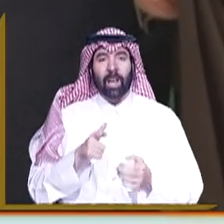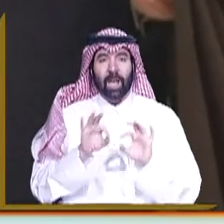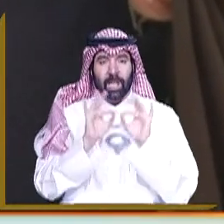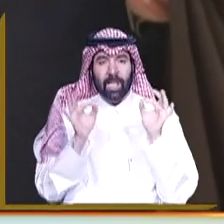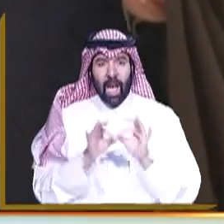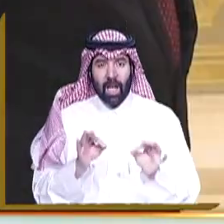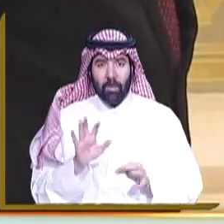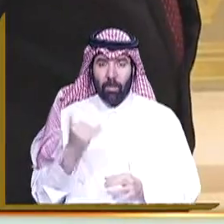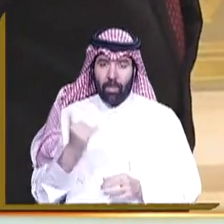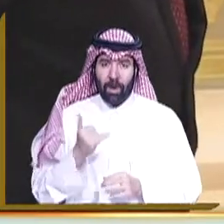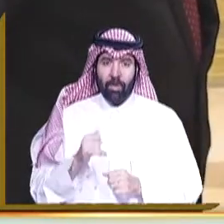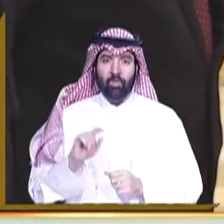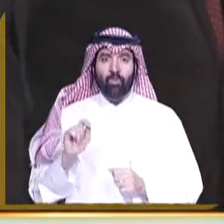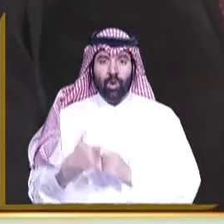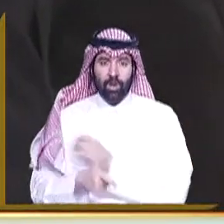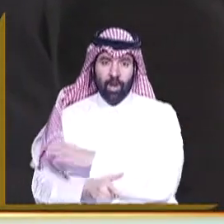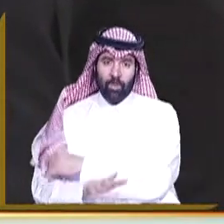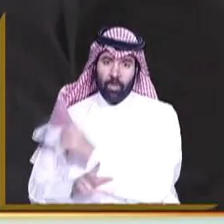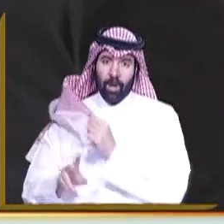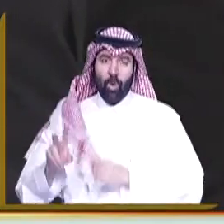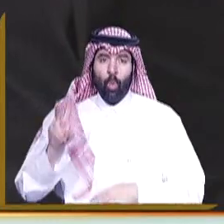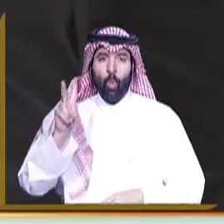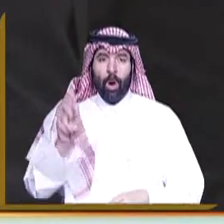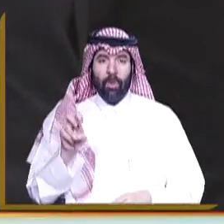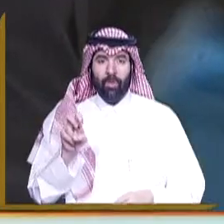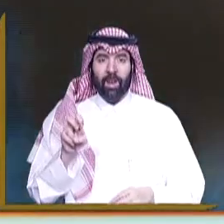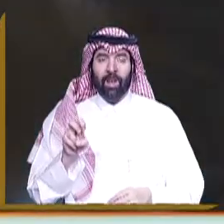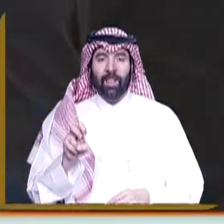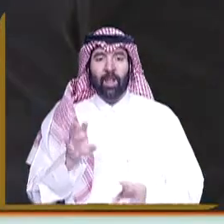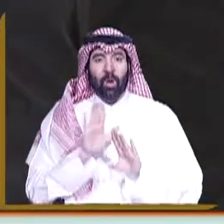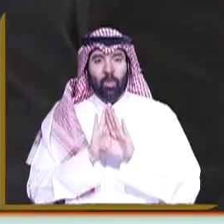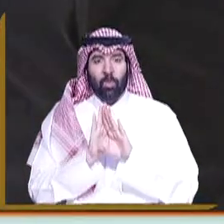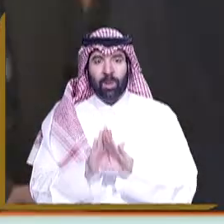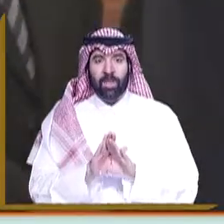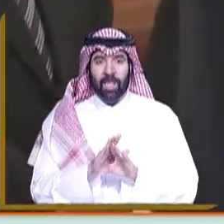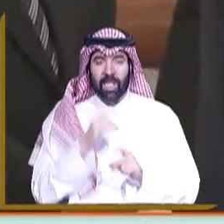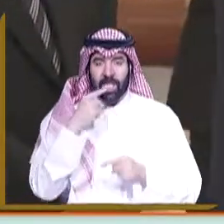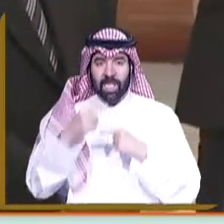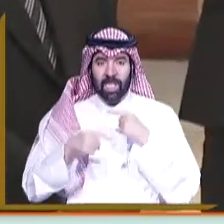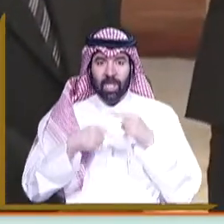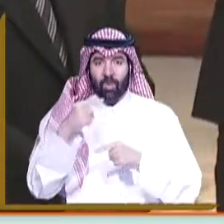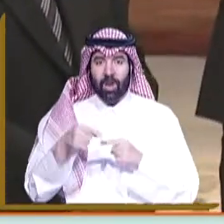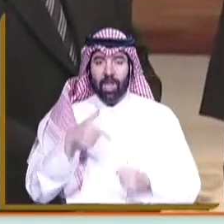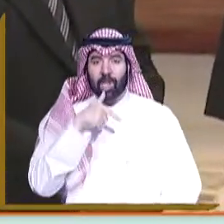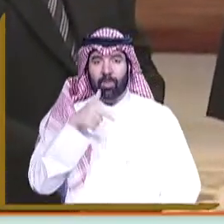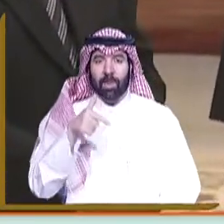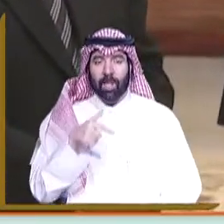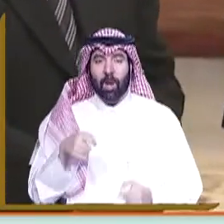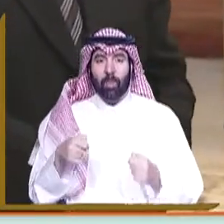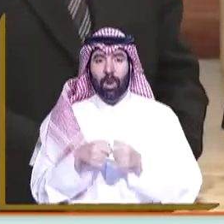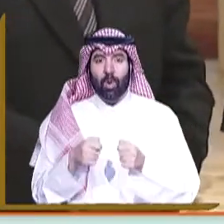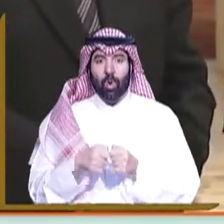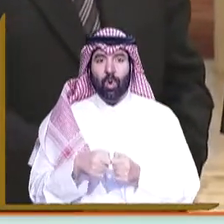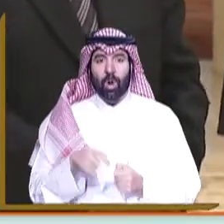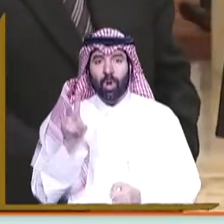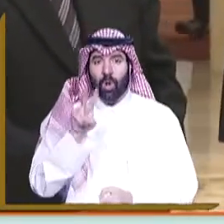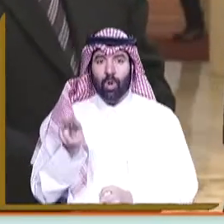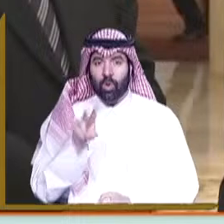قرار متعجل بوقف المساعدات السنوية حوالي 600 مليون دولار